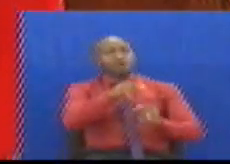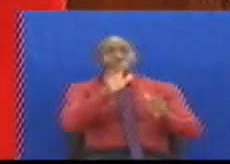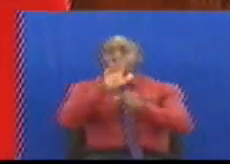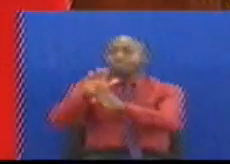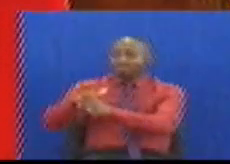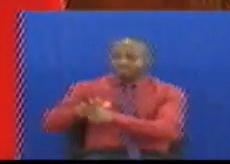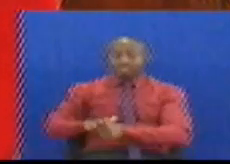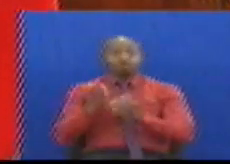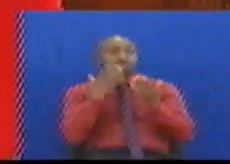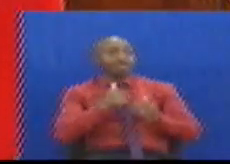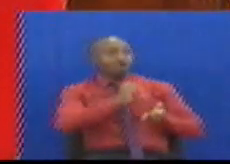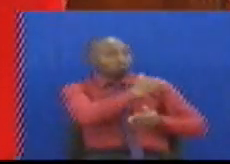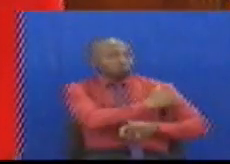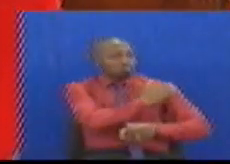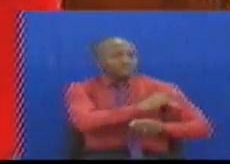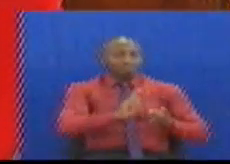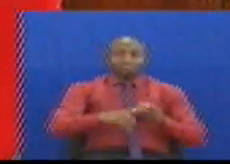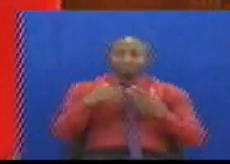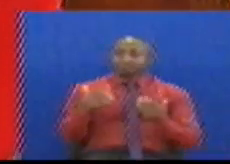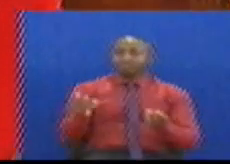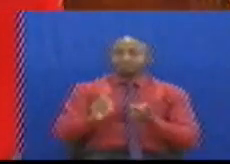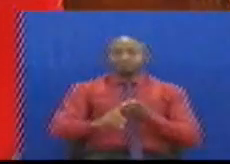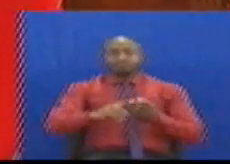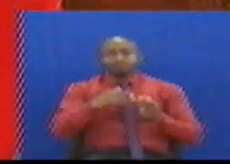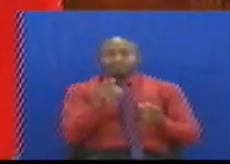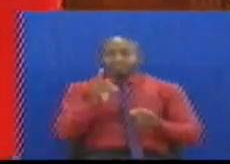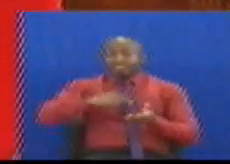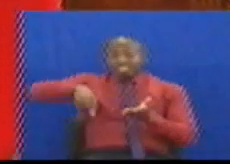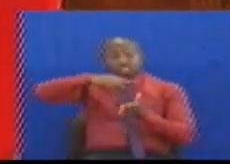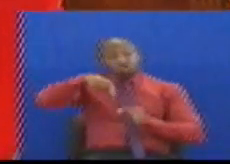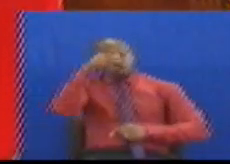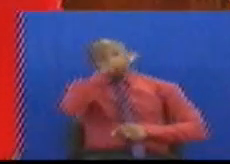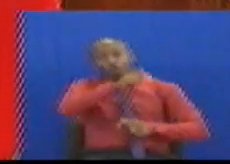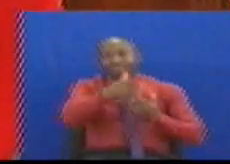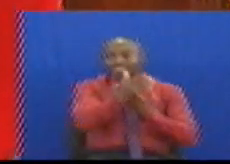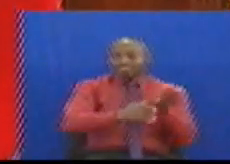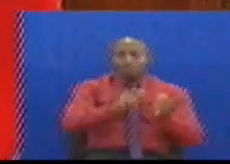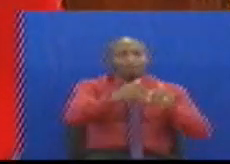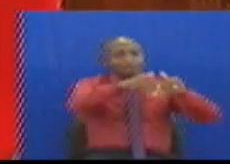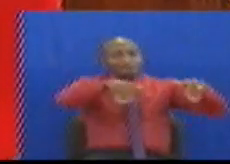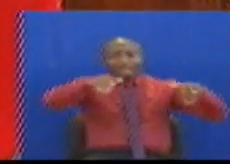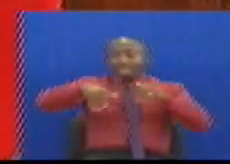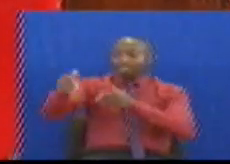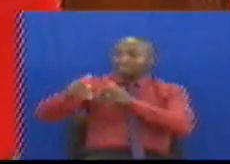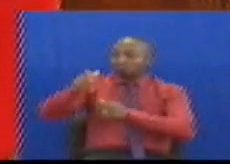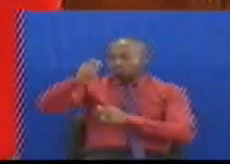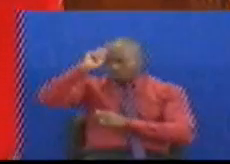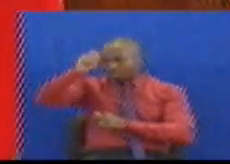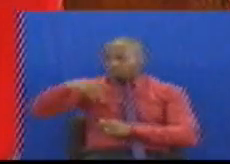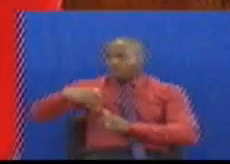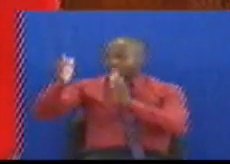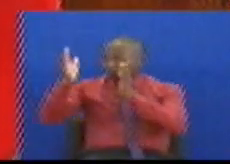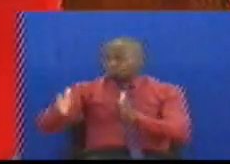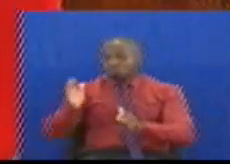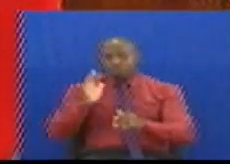wanahitaji huduma, na ingekuwa imepunguza kero, kwa sababu kile ni kituo wale wananchi wako mpakani kwa mheshimiwa waziri mkuu. Wengi wanaondoka